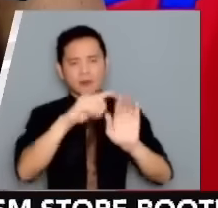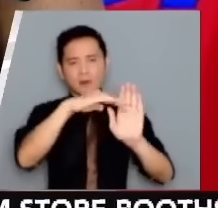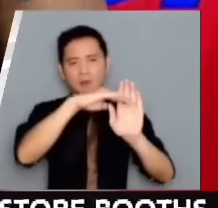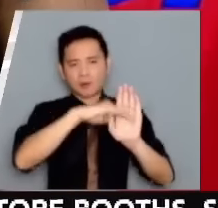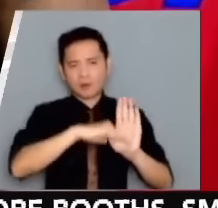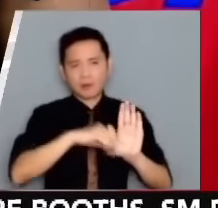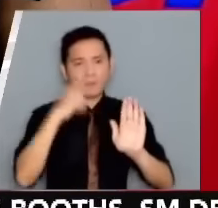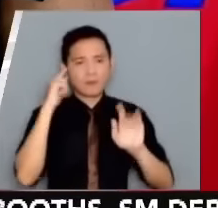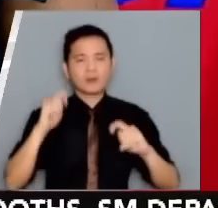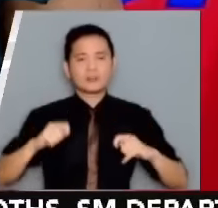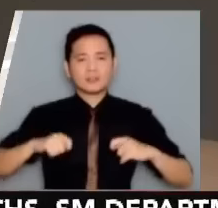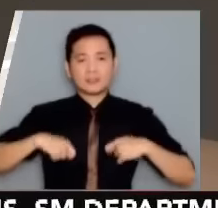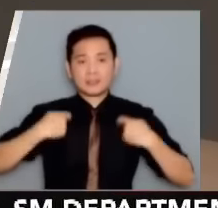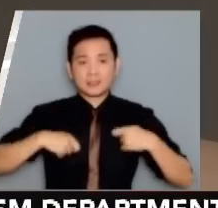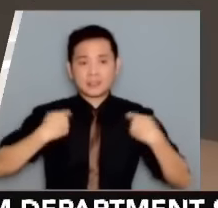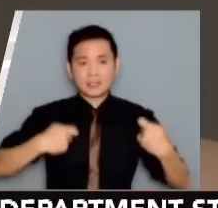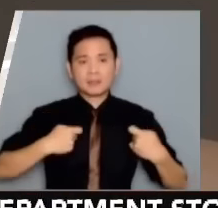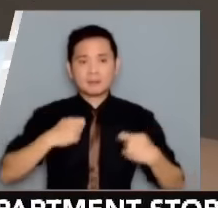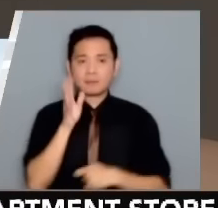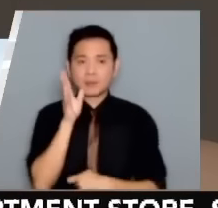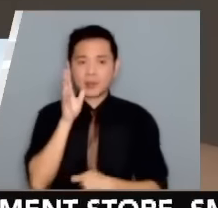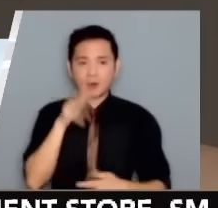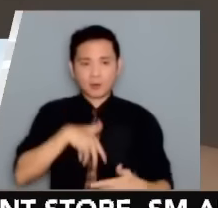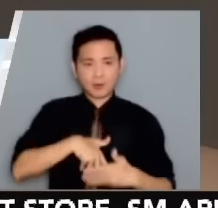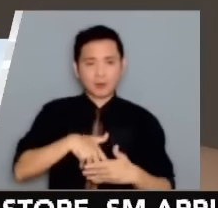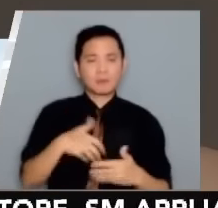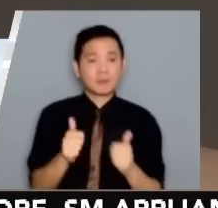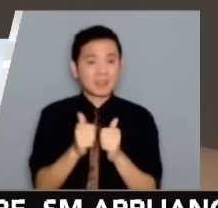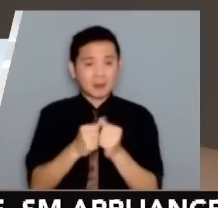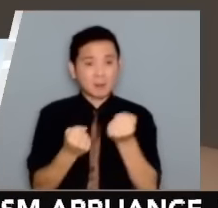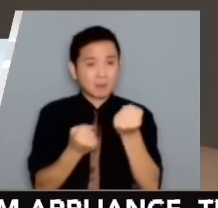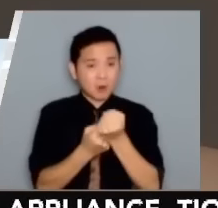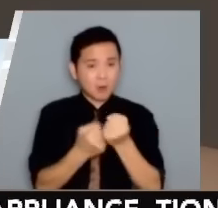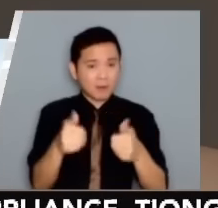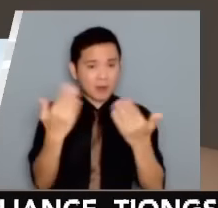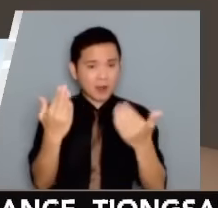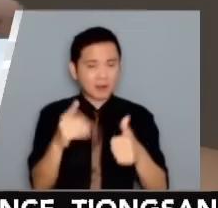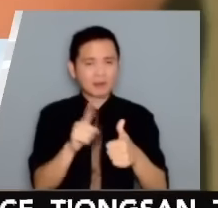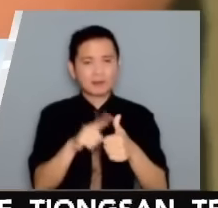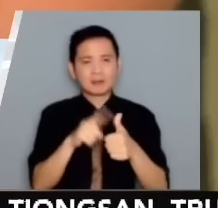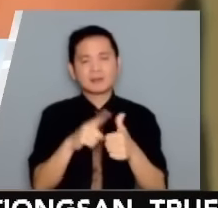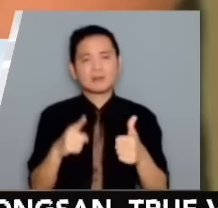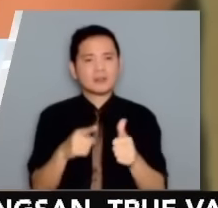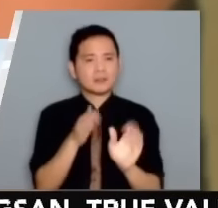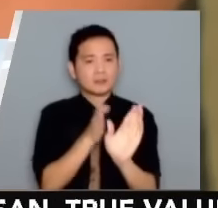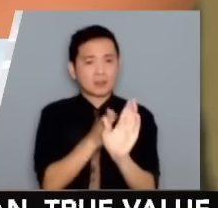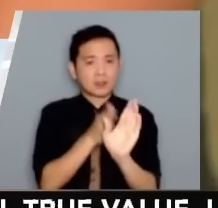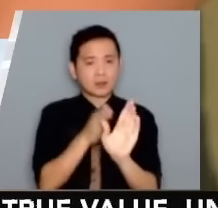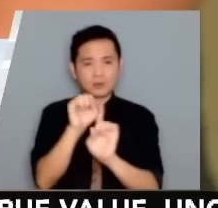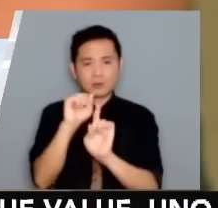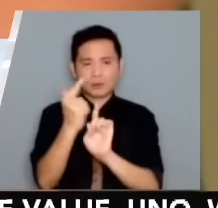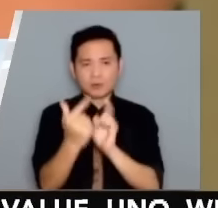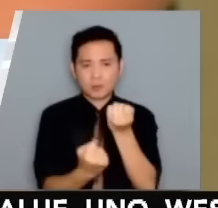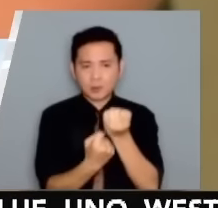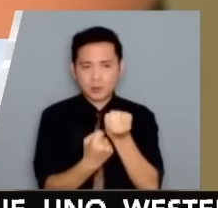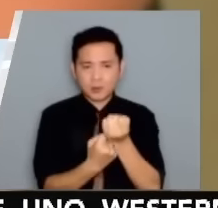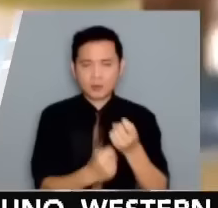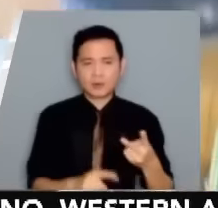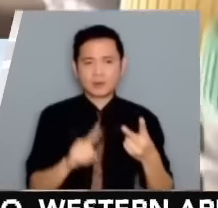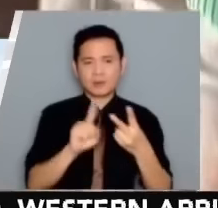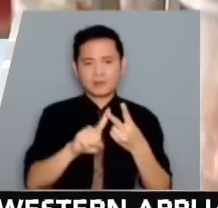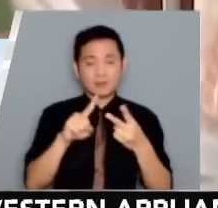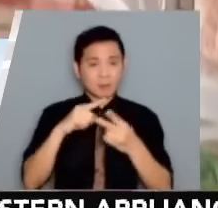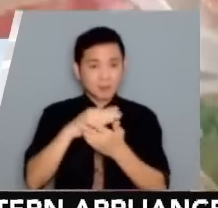mothers ang psychosocial support and other interventions for adolescent mothers and their families project of